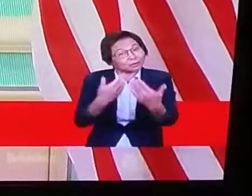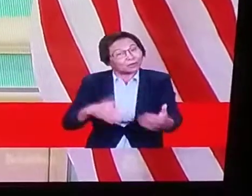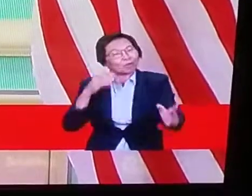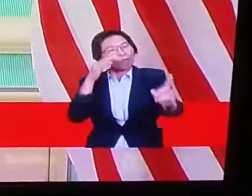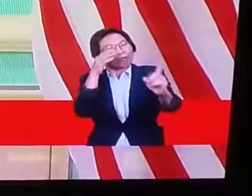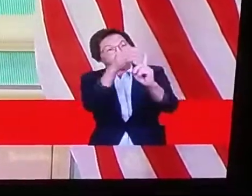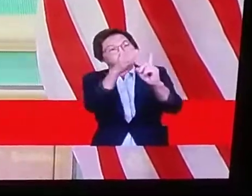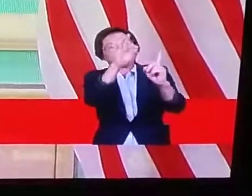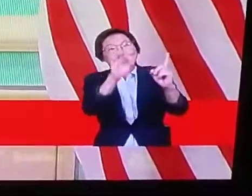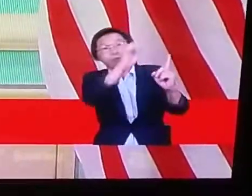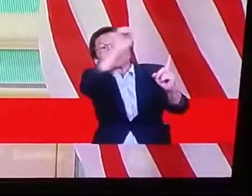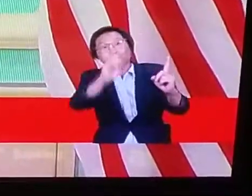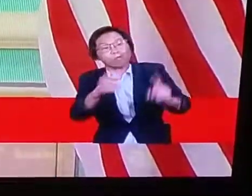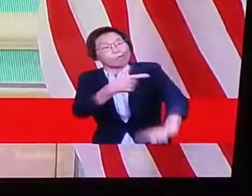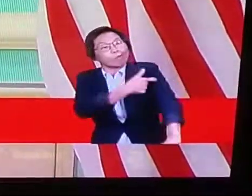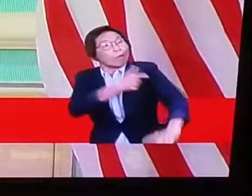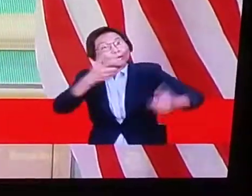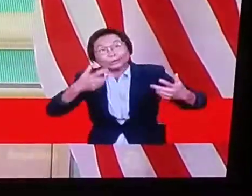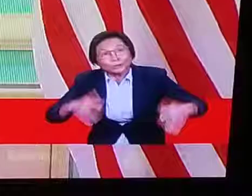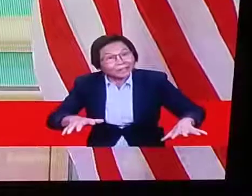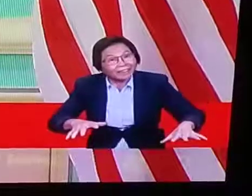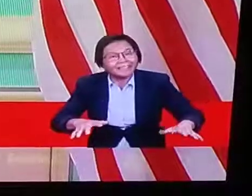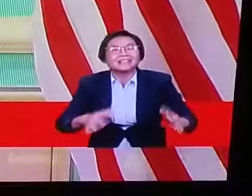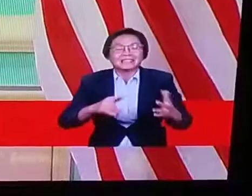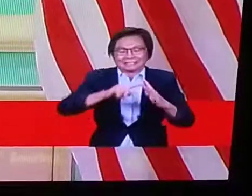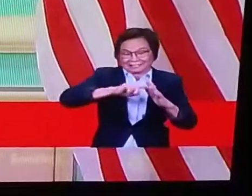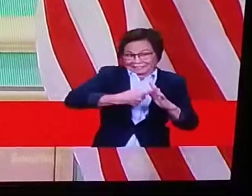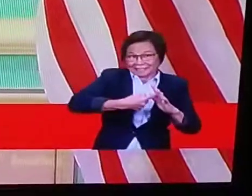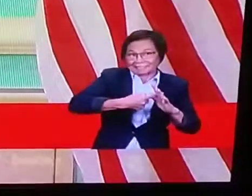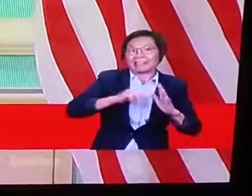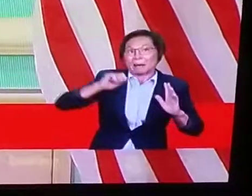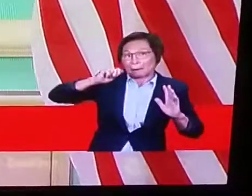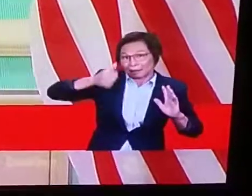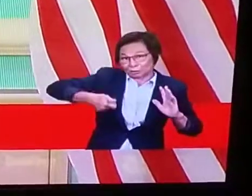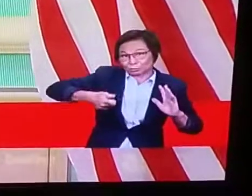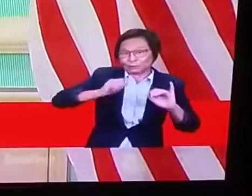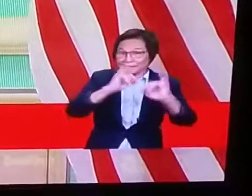90% vaksinasi, maka mulai